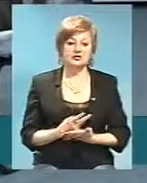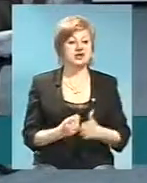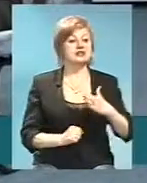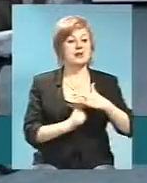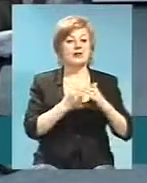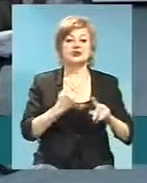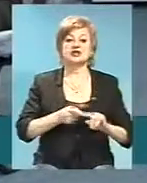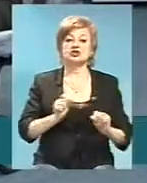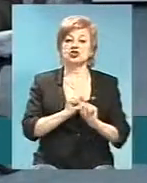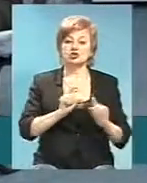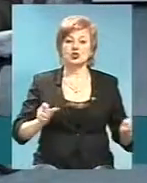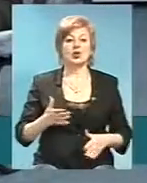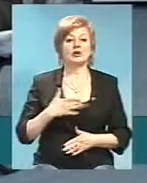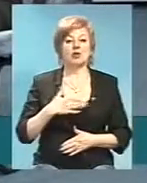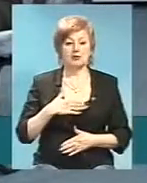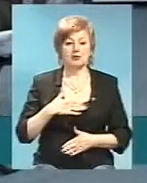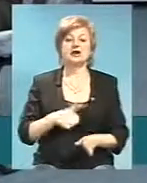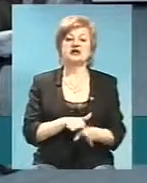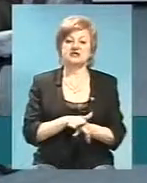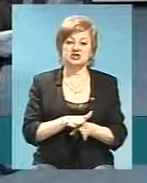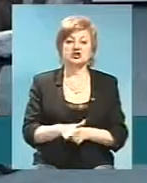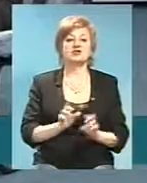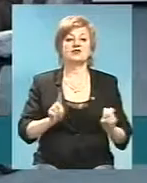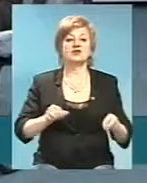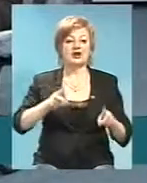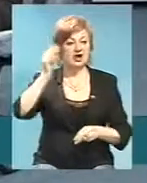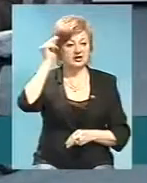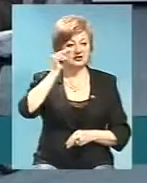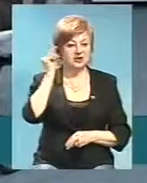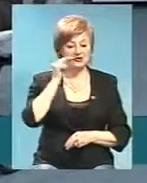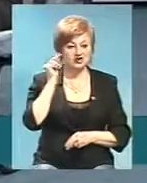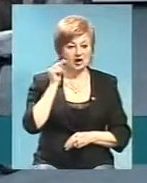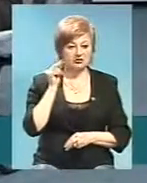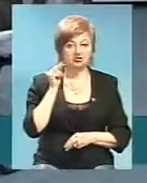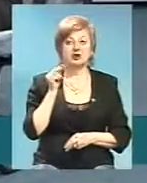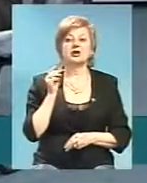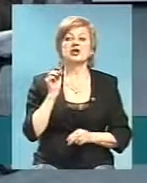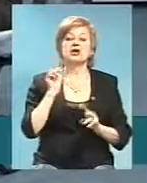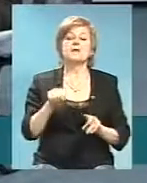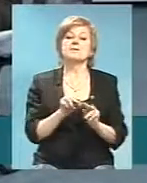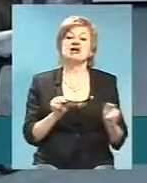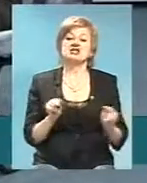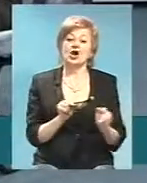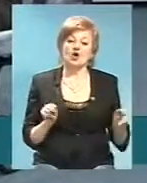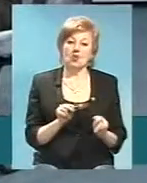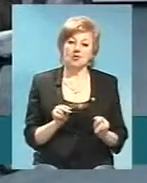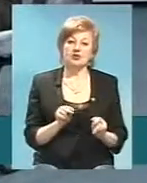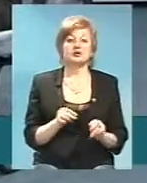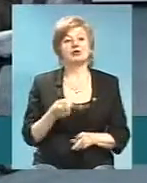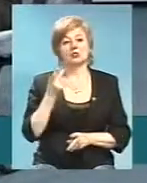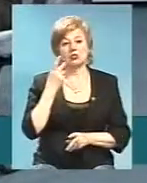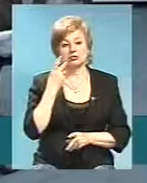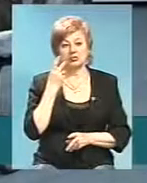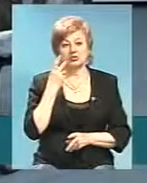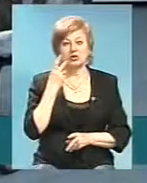цієї школи ми здійснювали як навчання керівників закладів, так і педагогів, які будуть працювати, звичайно, спільно